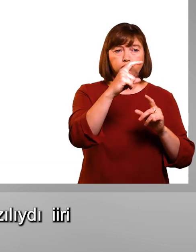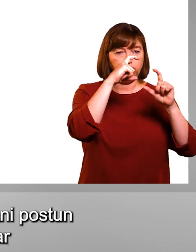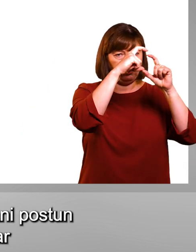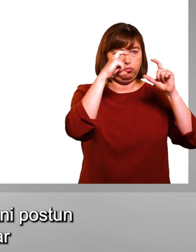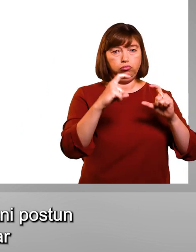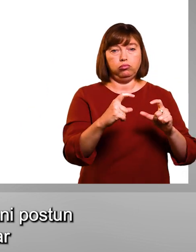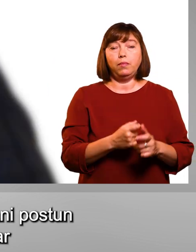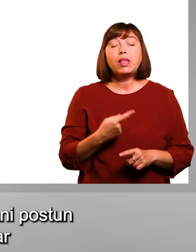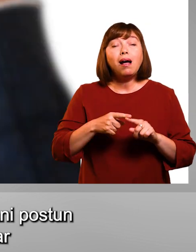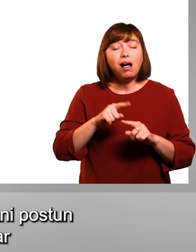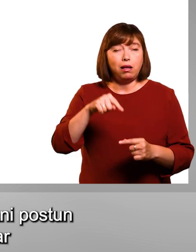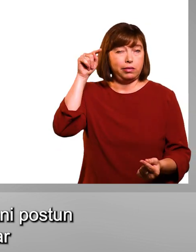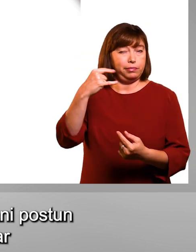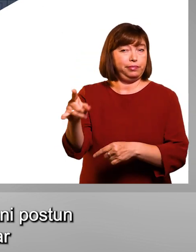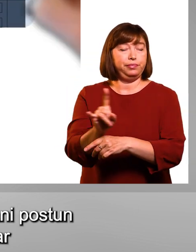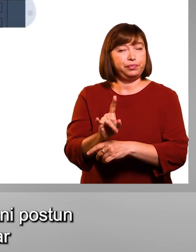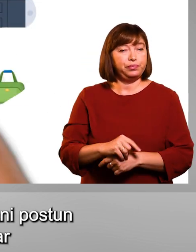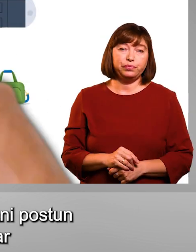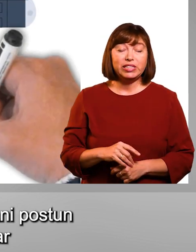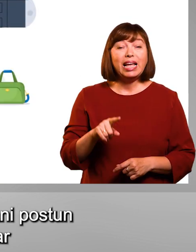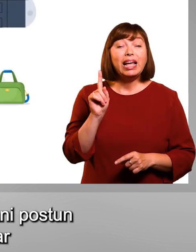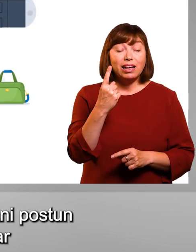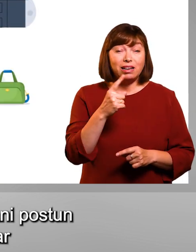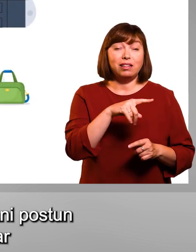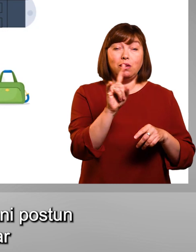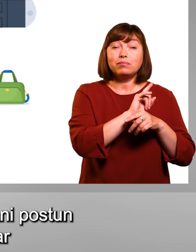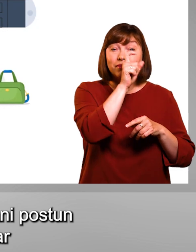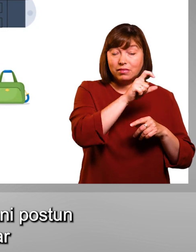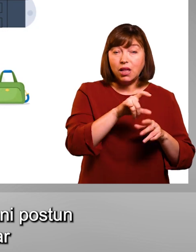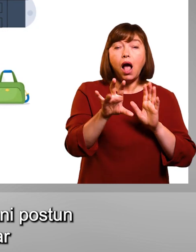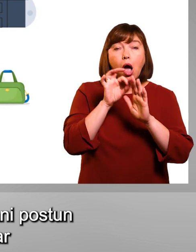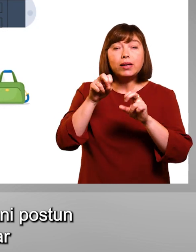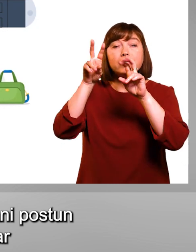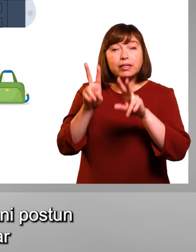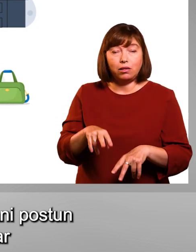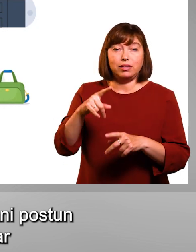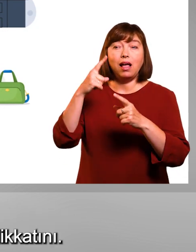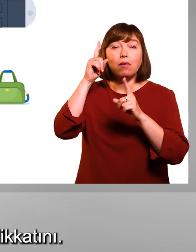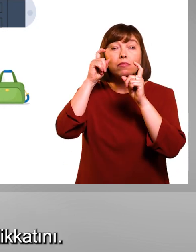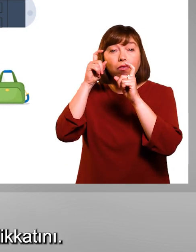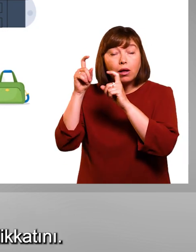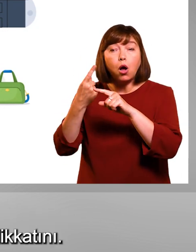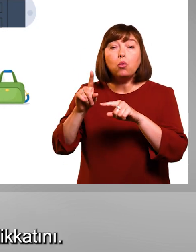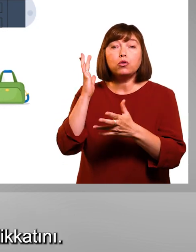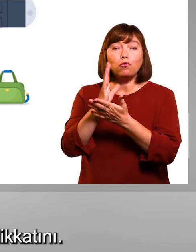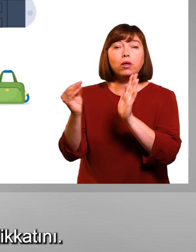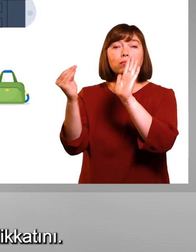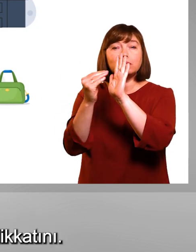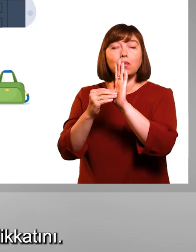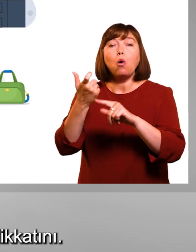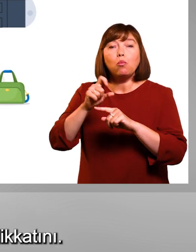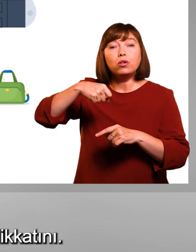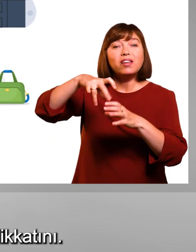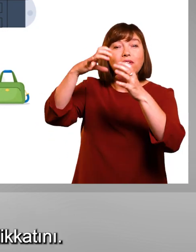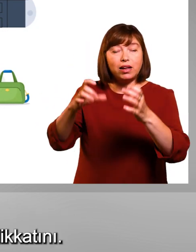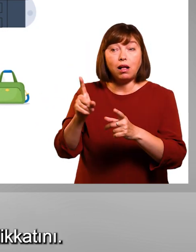șchioapă. Asta miroase a manipulare, mamă. Cred că autorii postării au ales intenționat o imagine în care să fie mai multe valize,